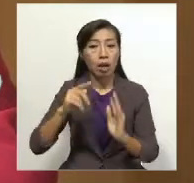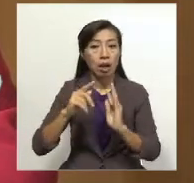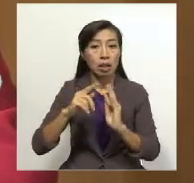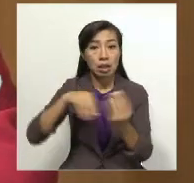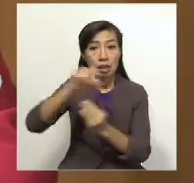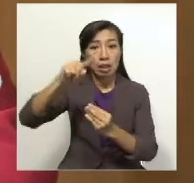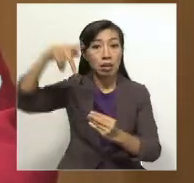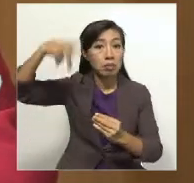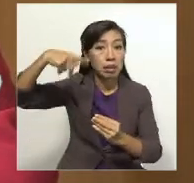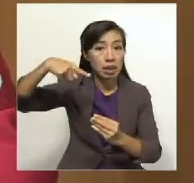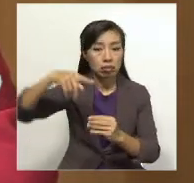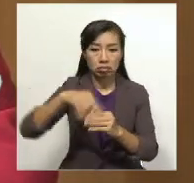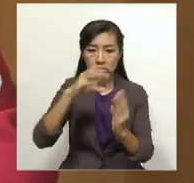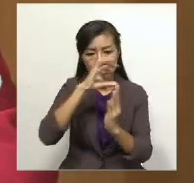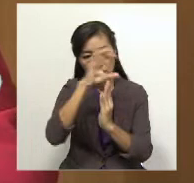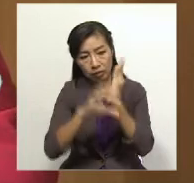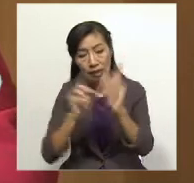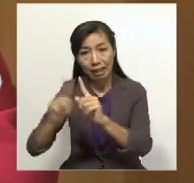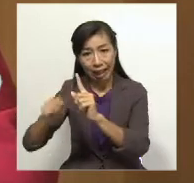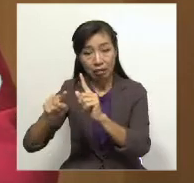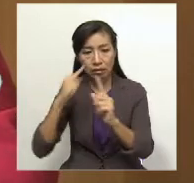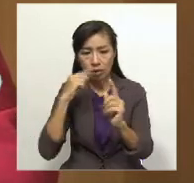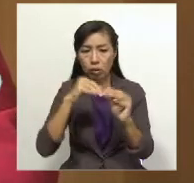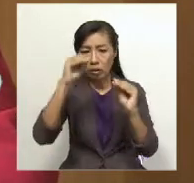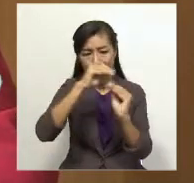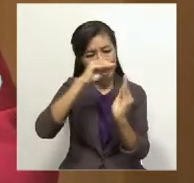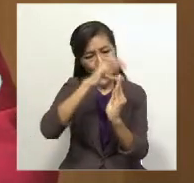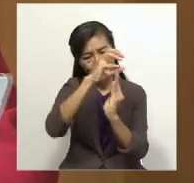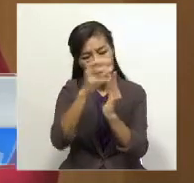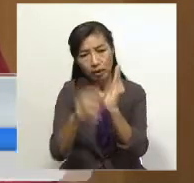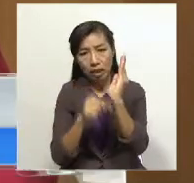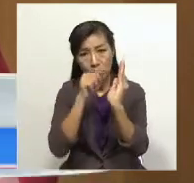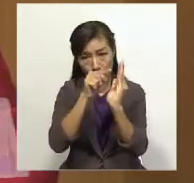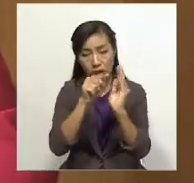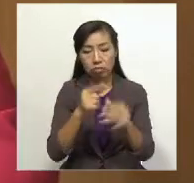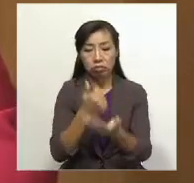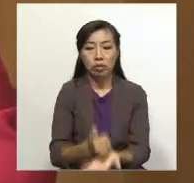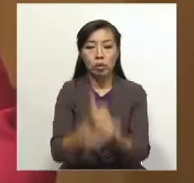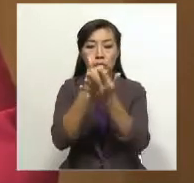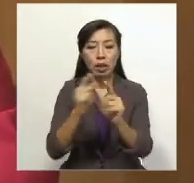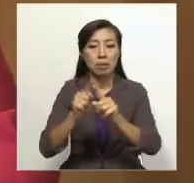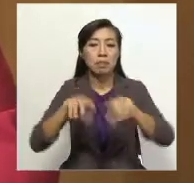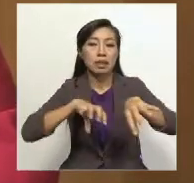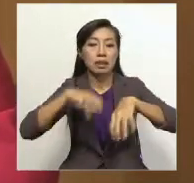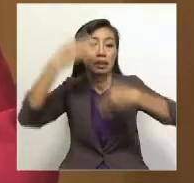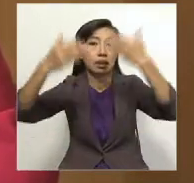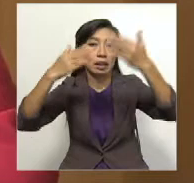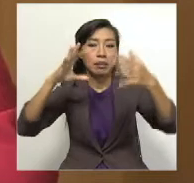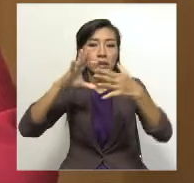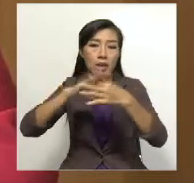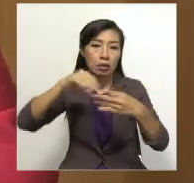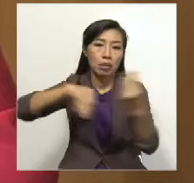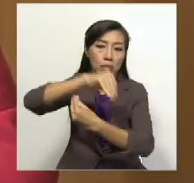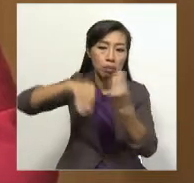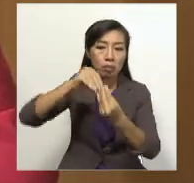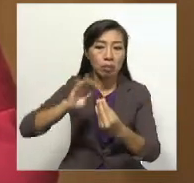างๆนะคะตามโดยเฉพาะตามบริเวณชายแดนเพราะทั้งหมดนี้ทำให้เกิดการมีกิจกรรมในด้านของธุรกิจเกิดขึ้